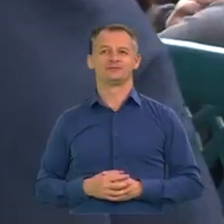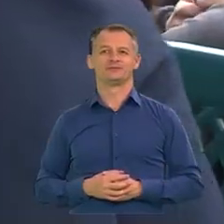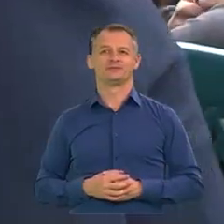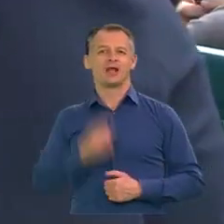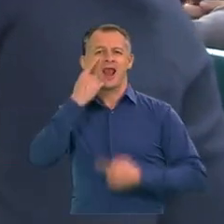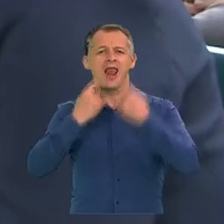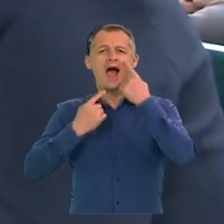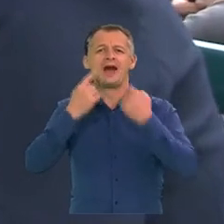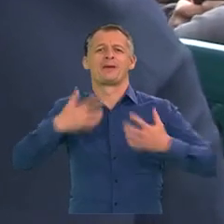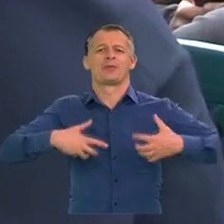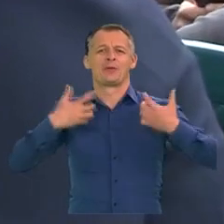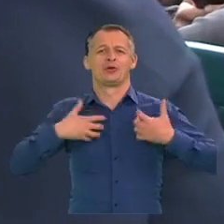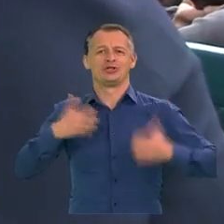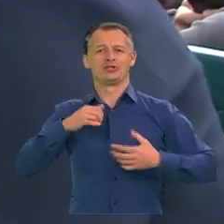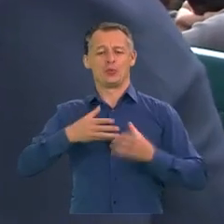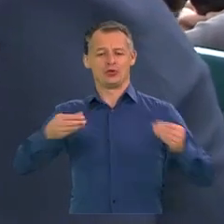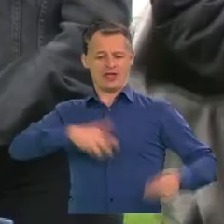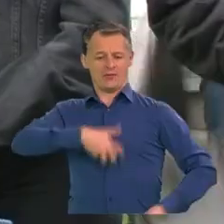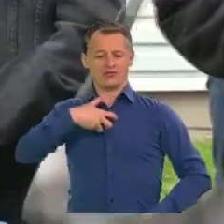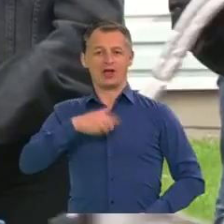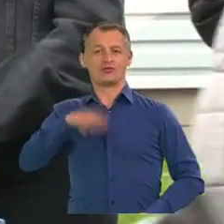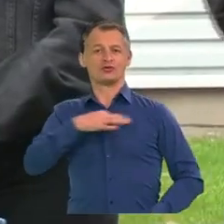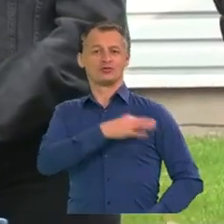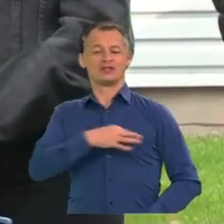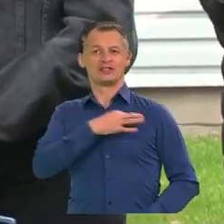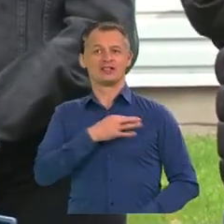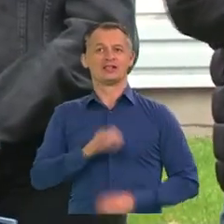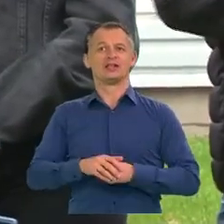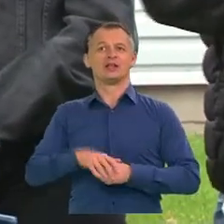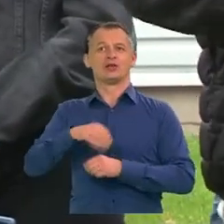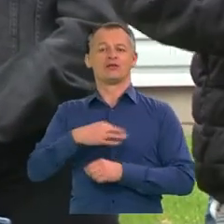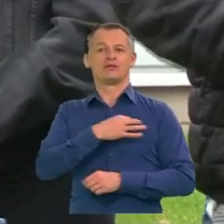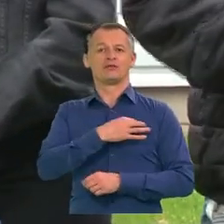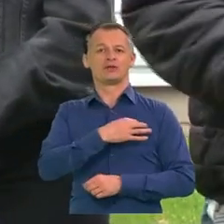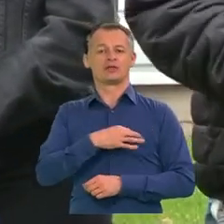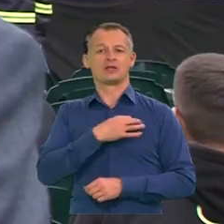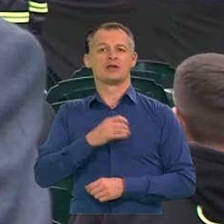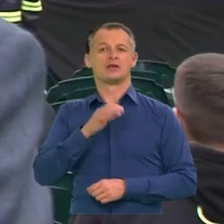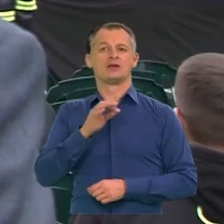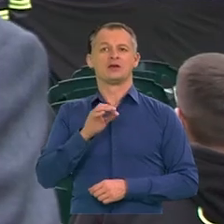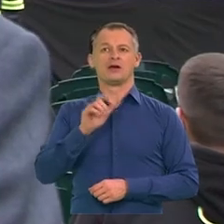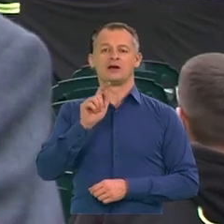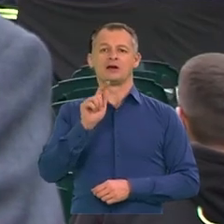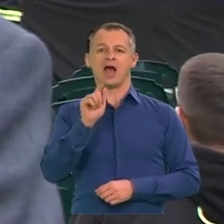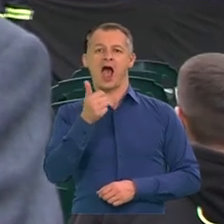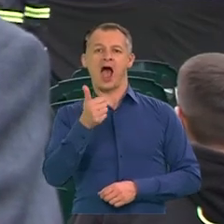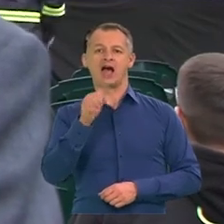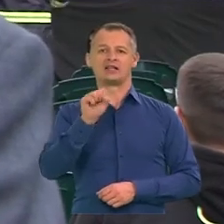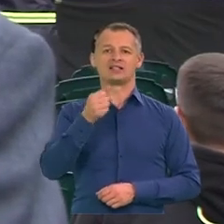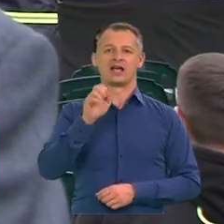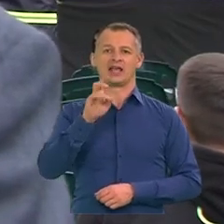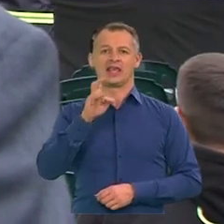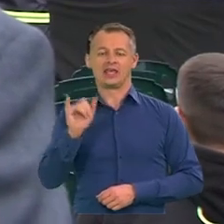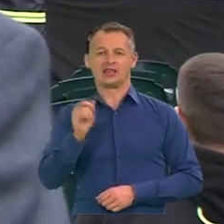Lacrimi de bucurie și multe emoții au avut și studenții de la Universitatea Tehnică Gheorghe Asache din Iași. În acest an, față de locurile alocate